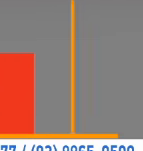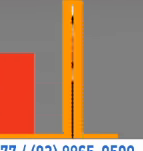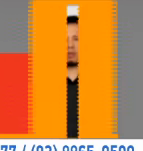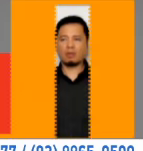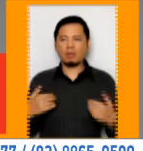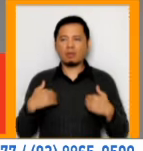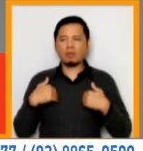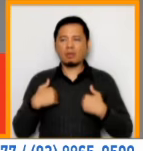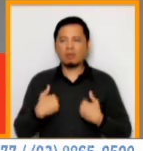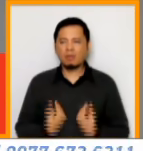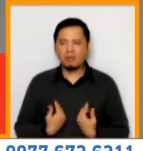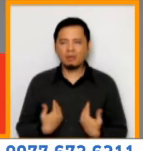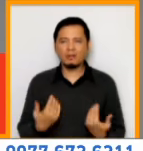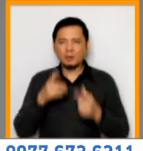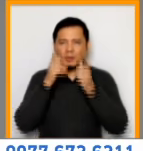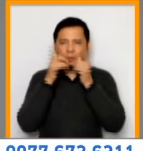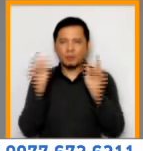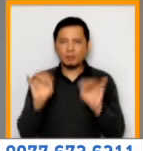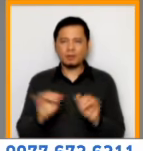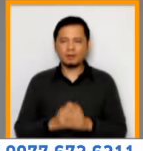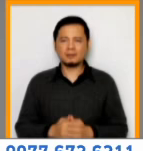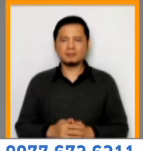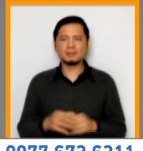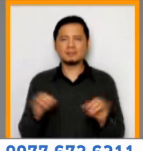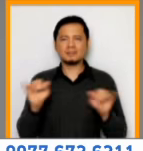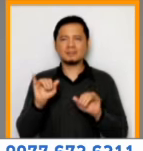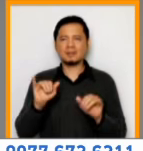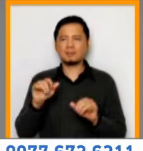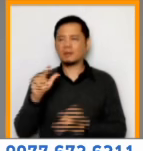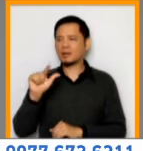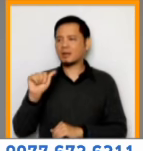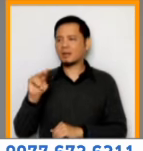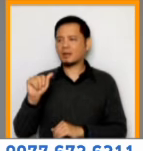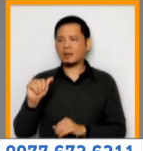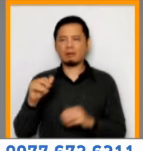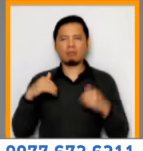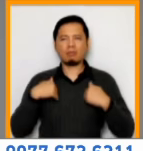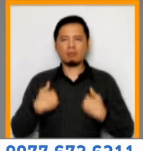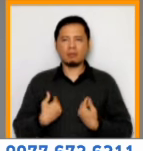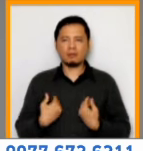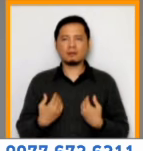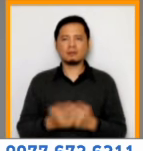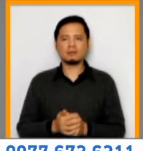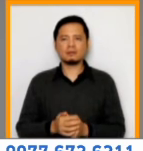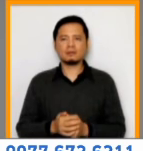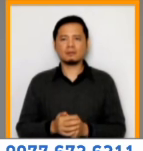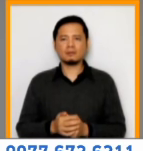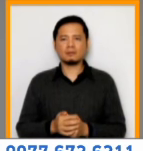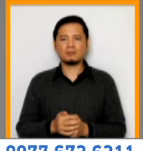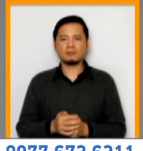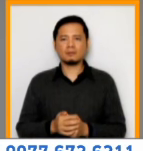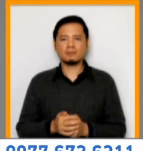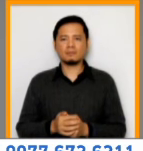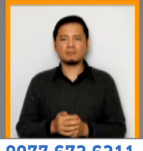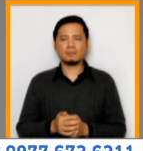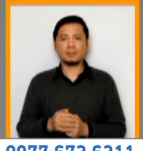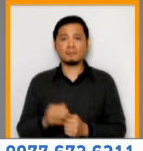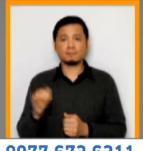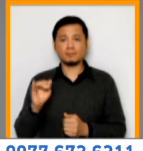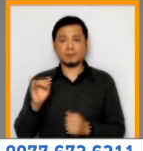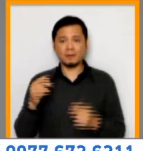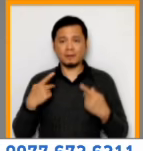pang nagsuggest na baka raw pwede ipalit kay Olivia ang ating UH Eat Girl na si Love Anyever. Si Love daw kasi kahit nasa